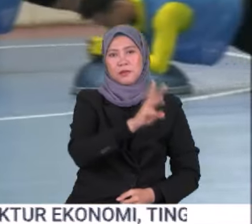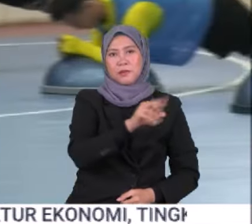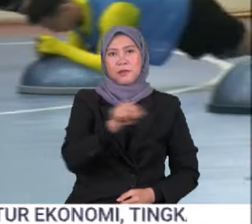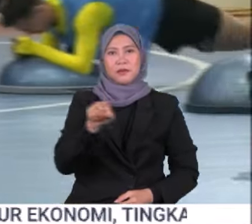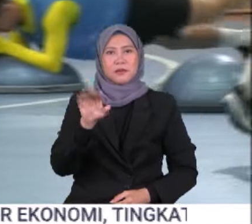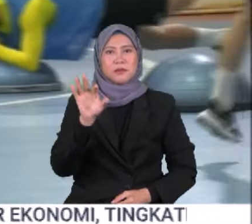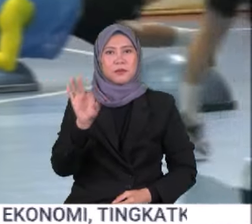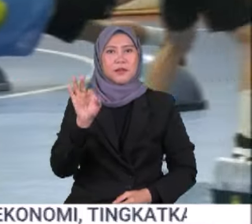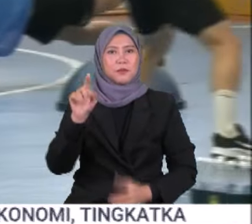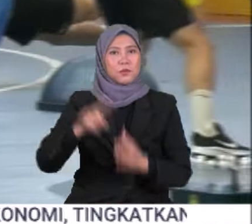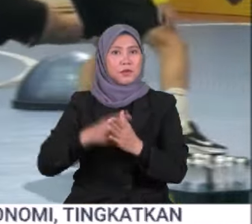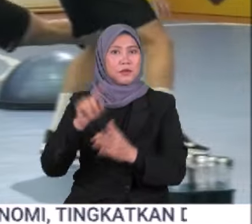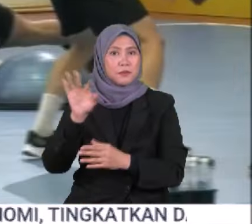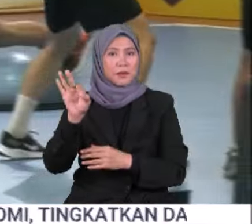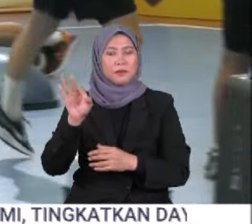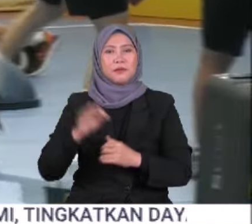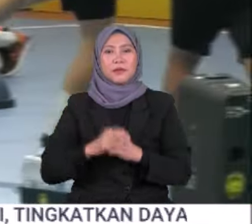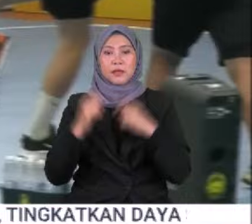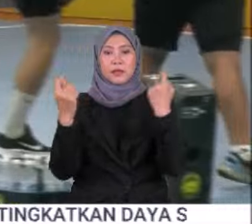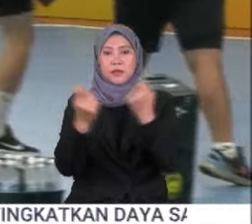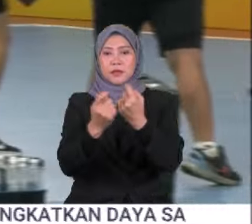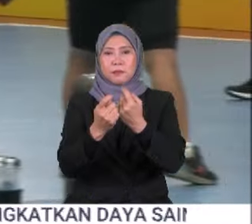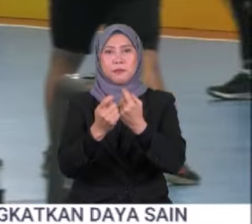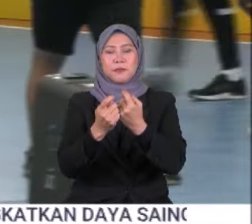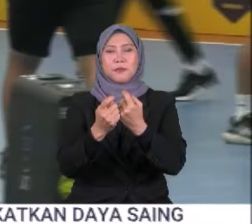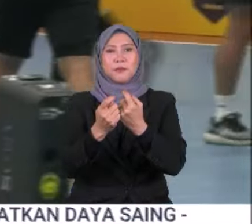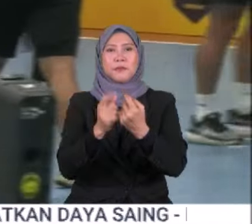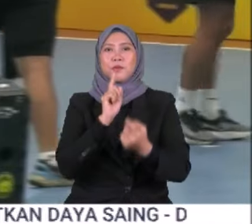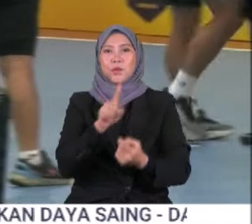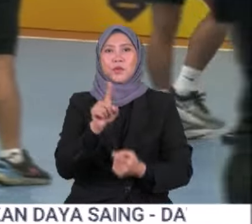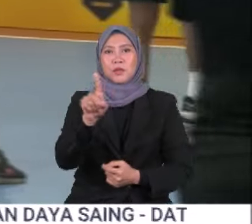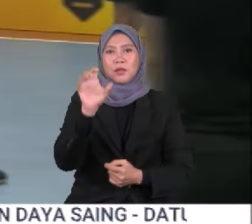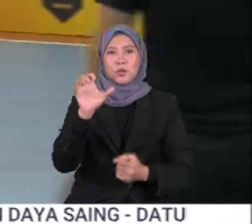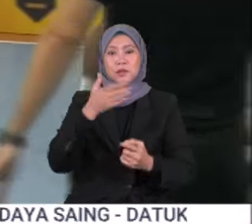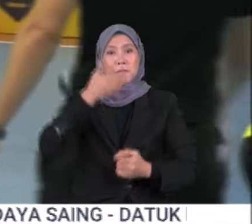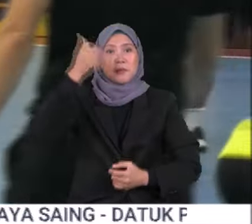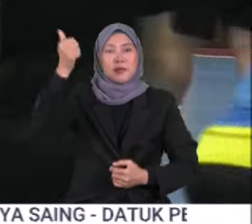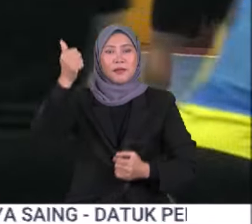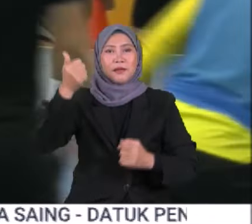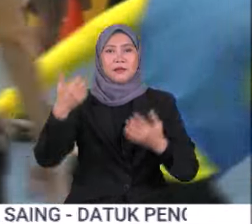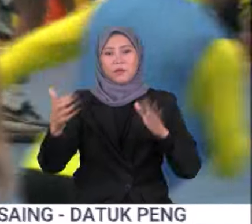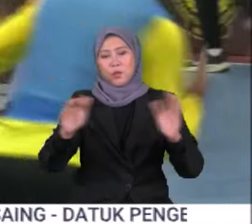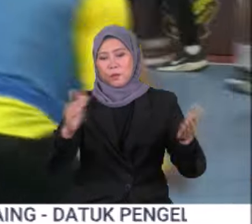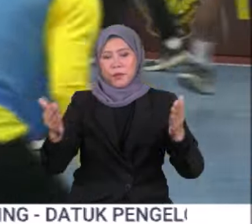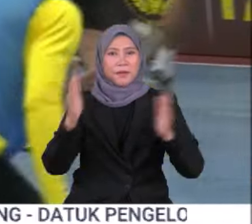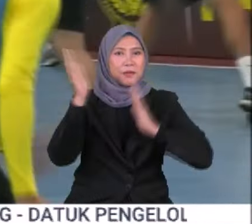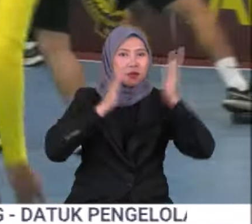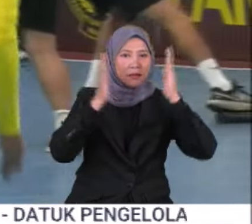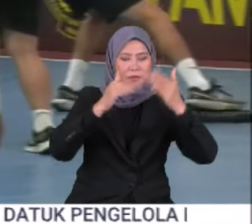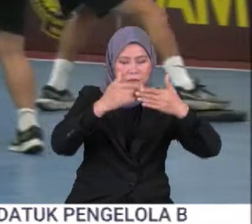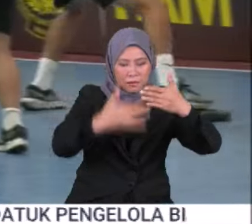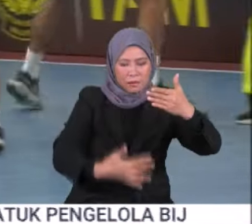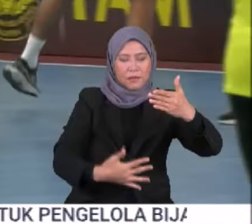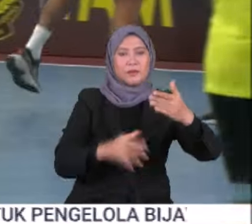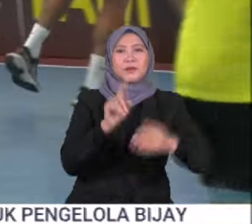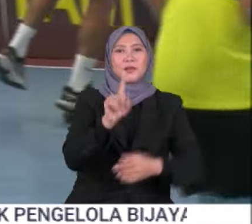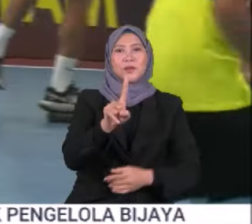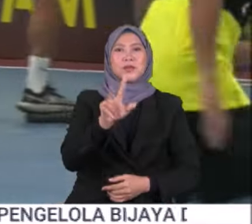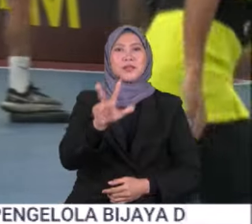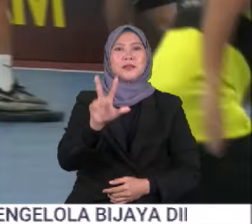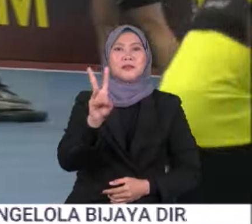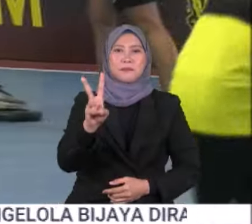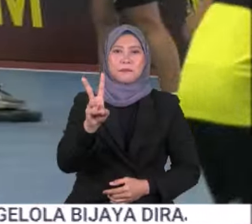di Chingluh Cina Garuda pasukan berkenaan merupakan pasukan 100 terbaik dunia berbanding Malaysia di posisi ke 136